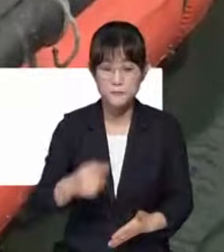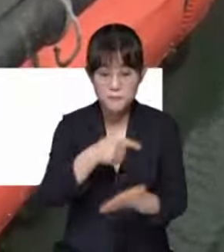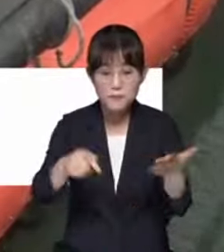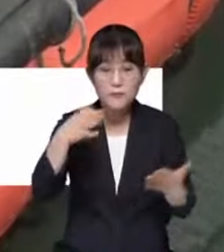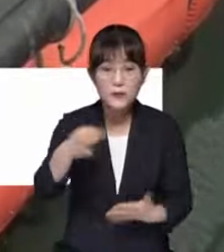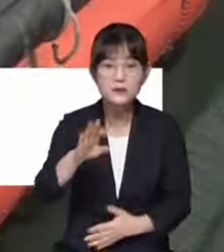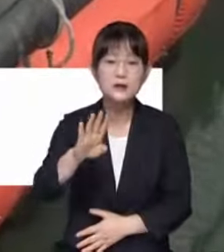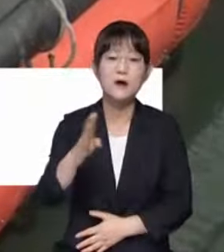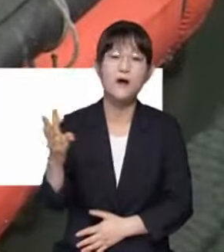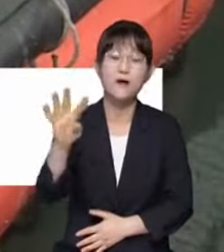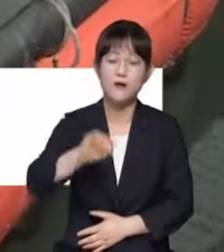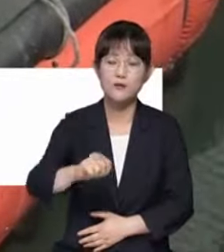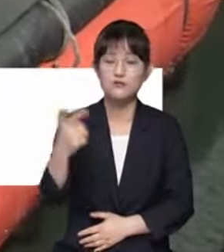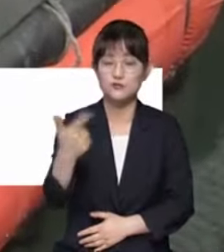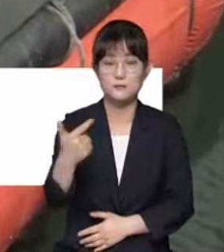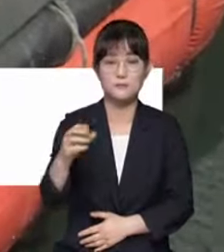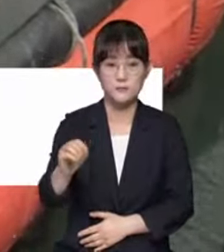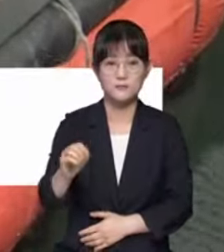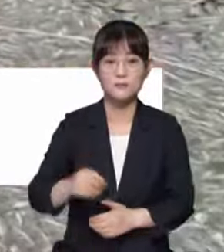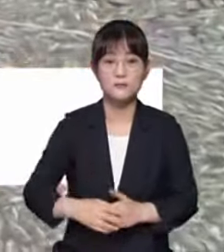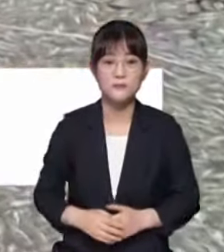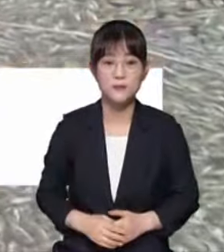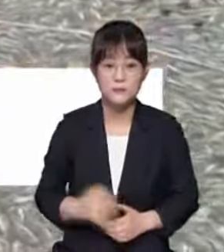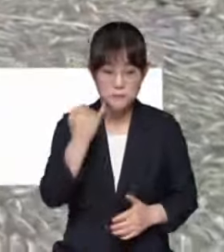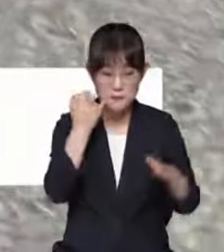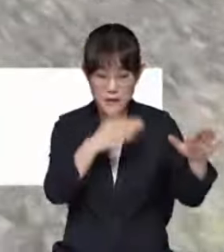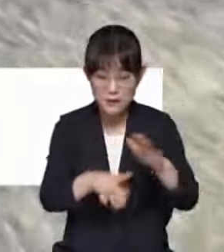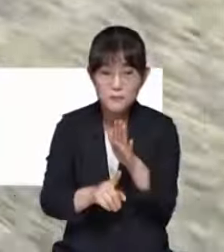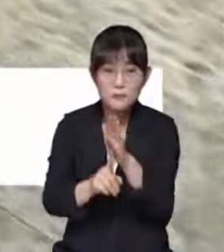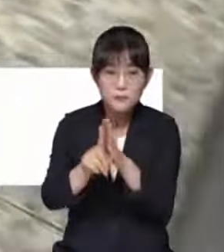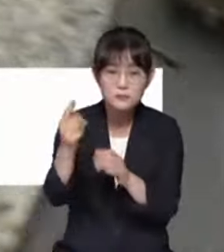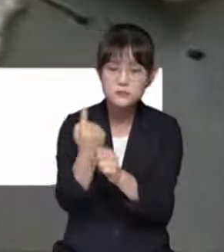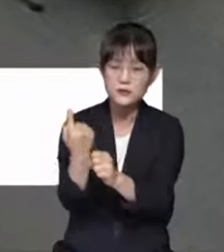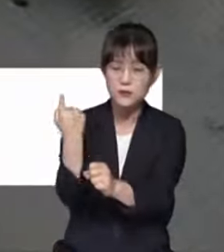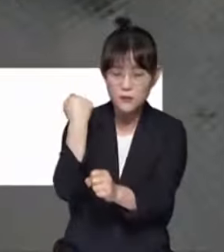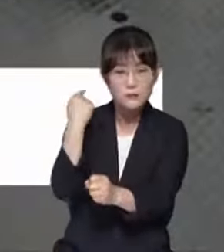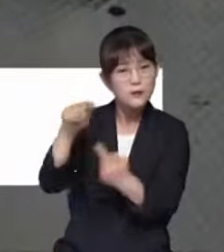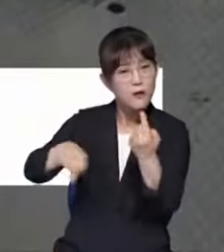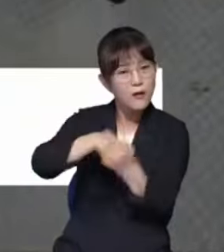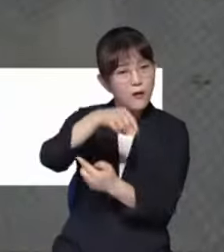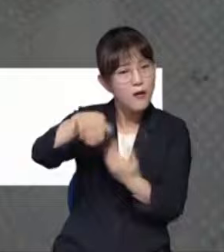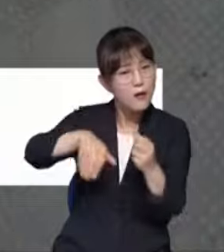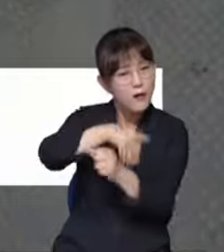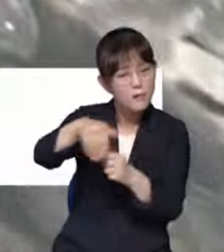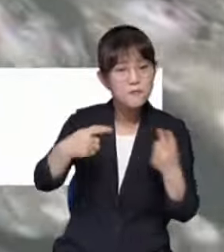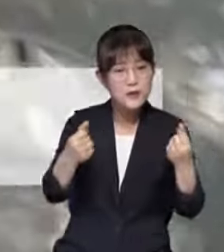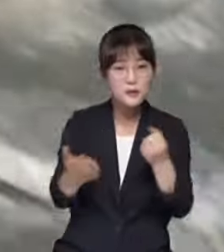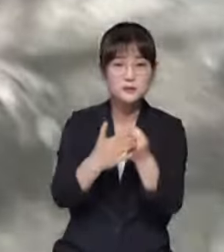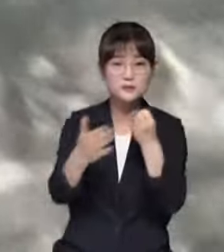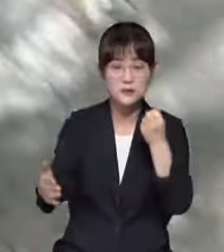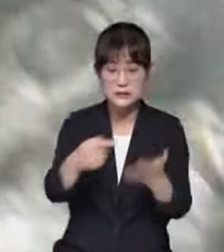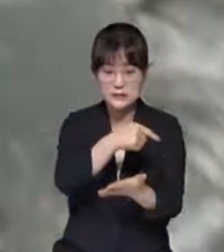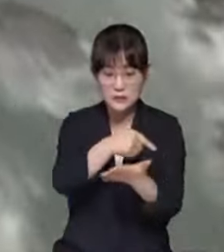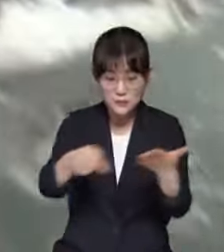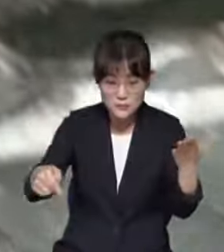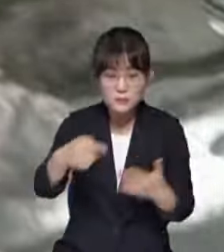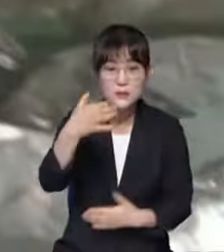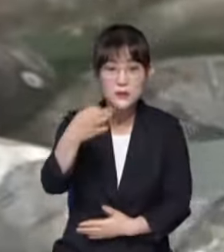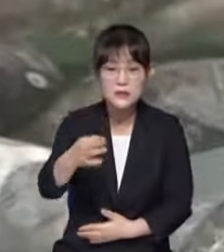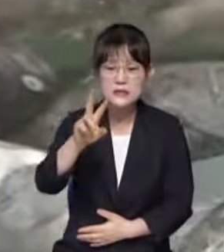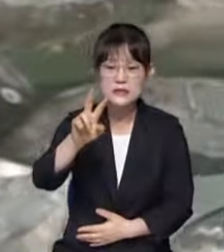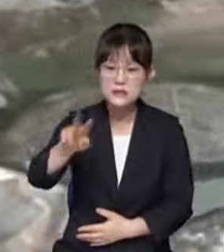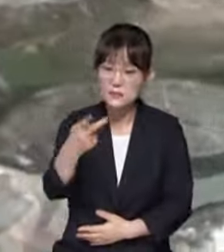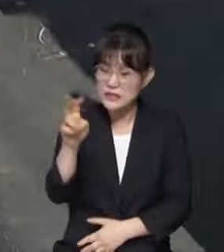피해액은 4억 6천만 원입니다. 바다의 수온이 지난해와 비슷한 상황이라 지난해 발생했던 220억